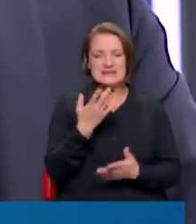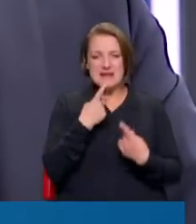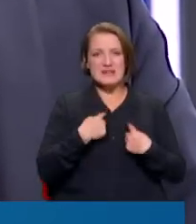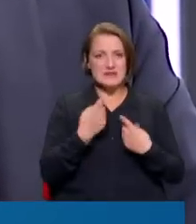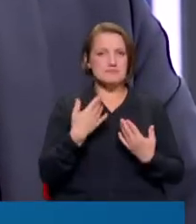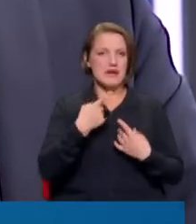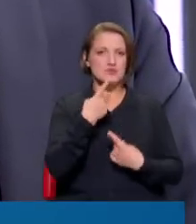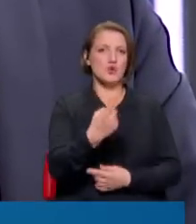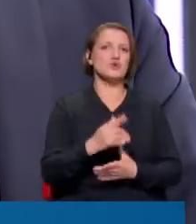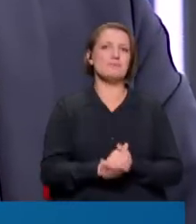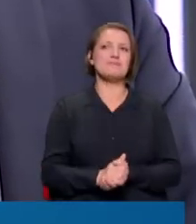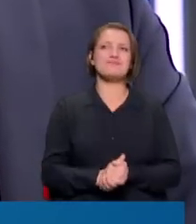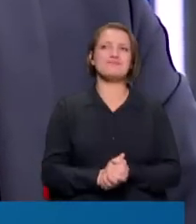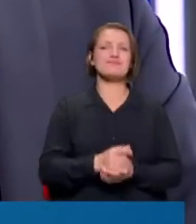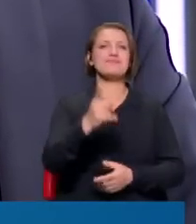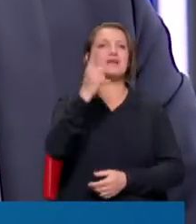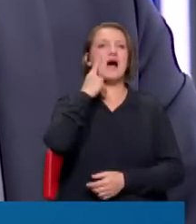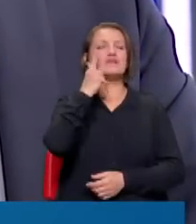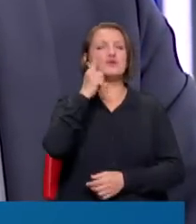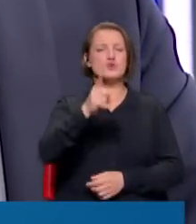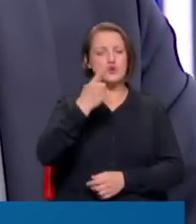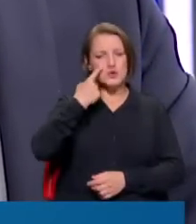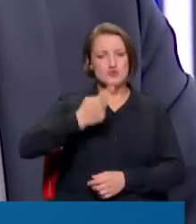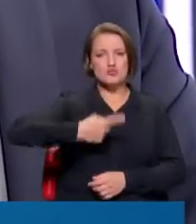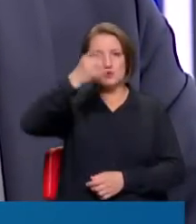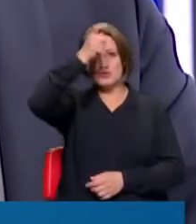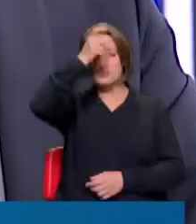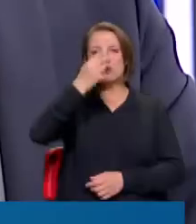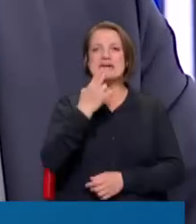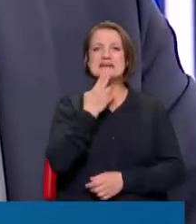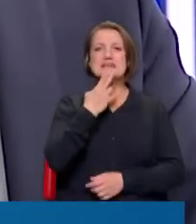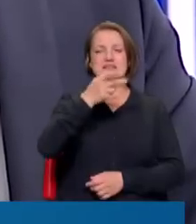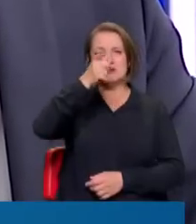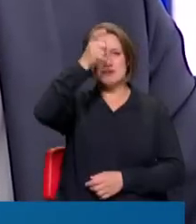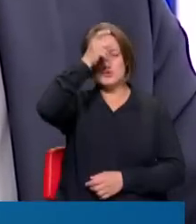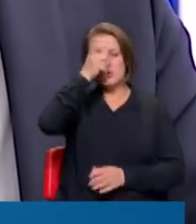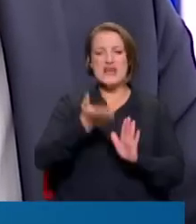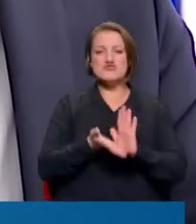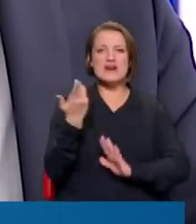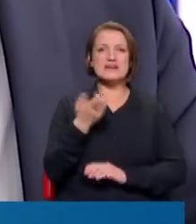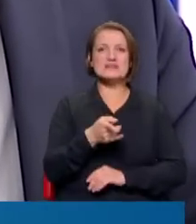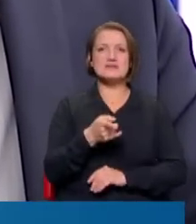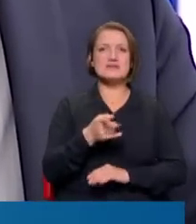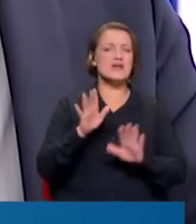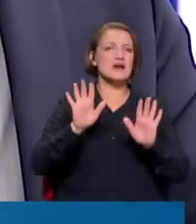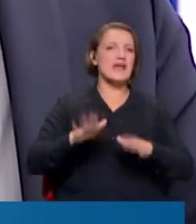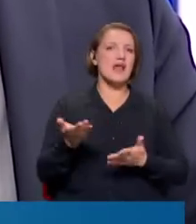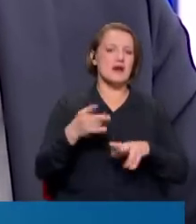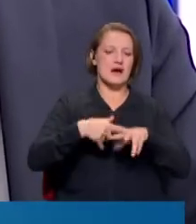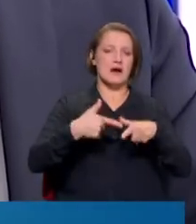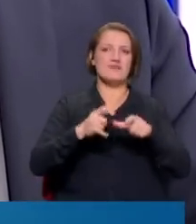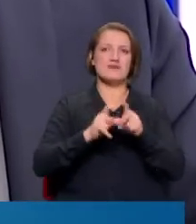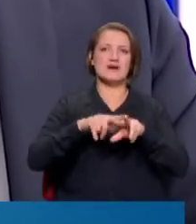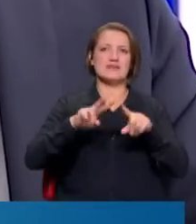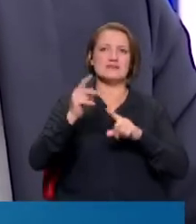size şunu söylüyorum atatürkü Cumhuriyeti ve Türk kadınını Türkiye'den çıkarın ezg Hanım geride Afganistan kalır Hadise